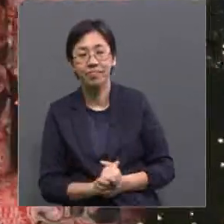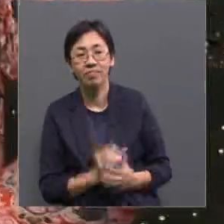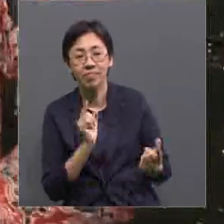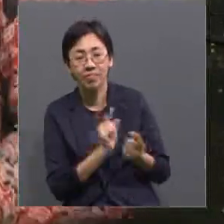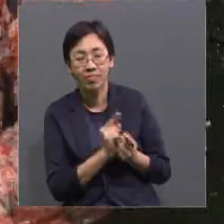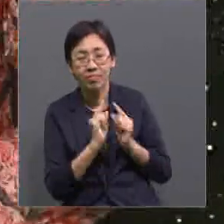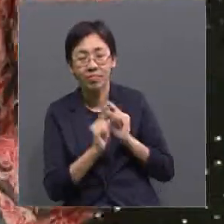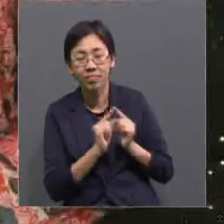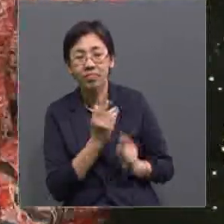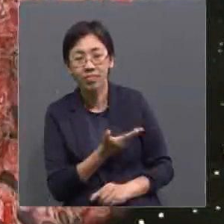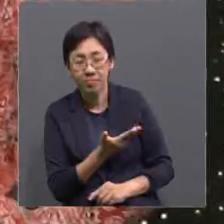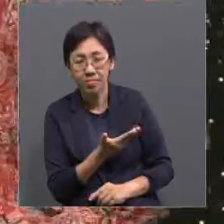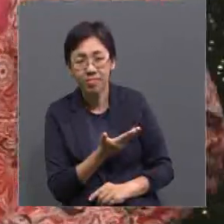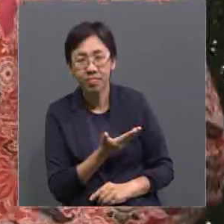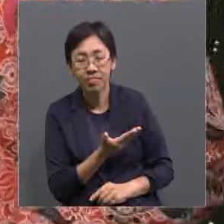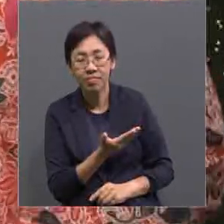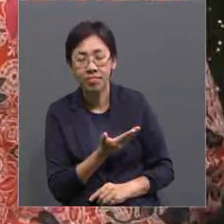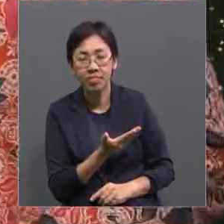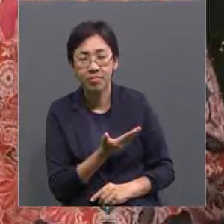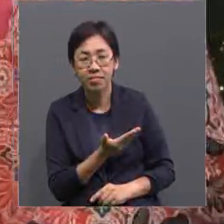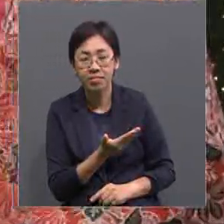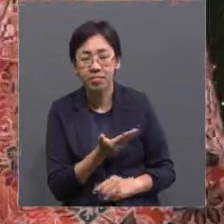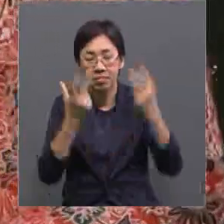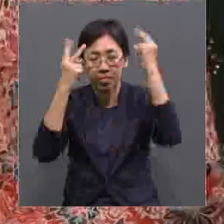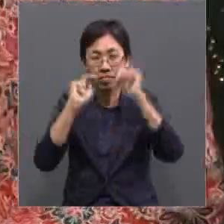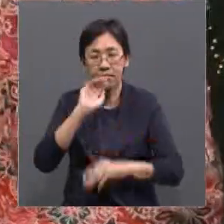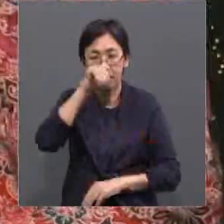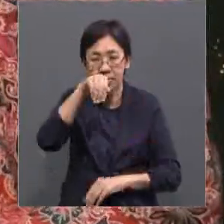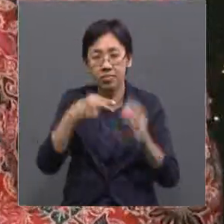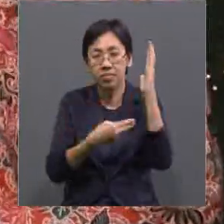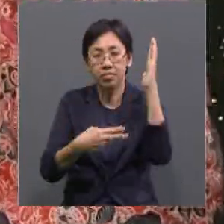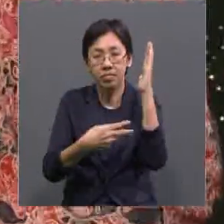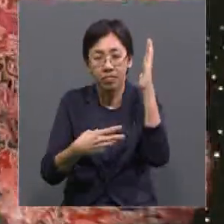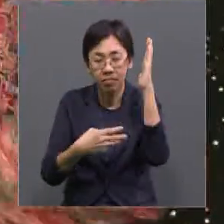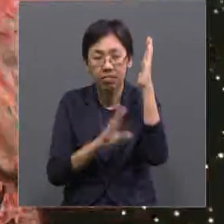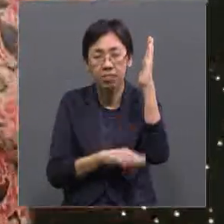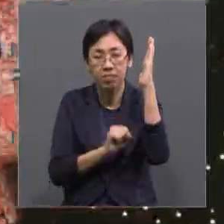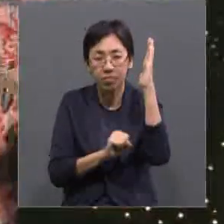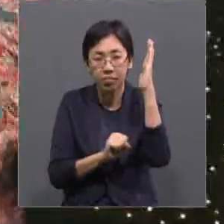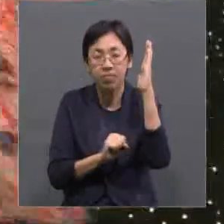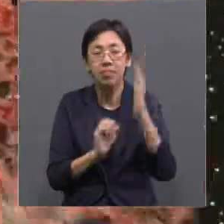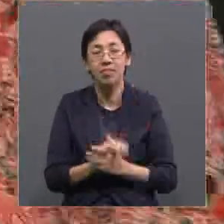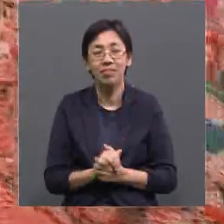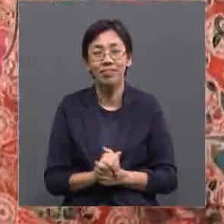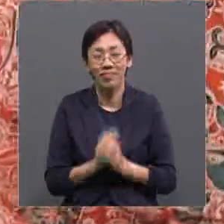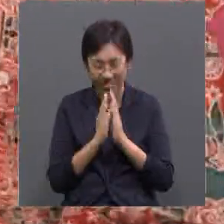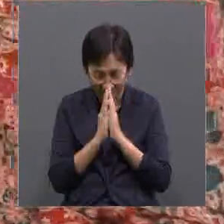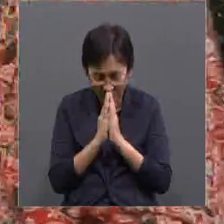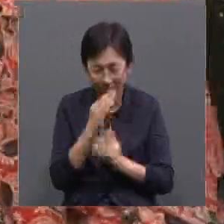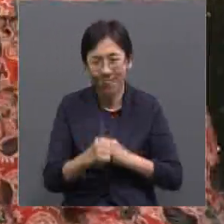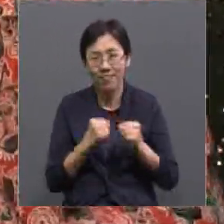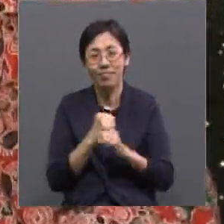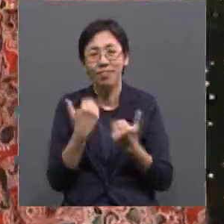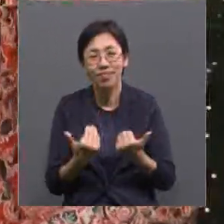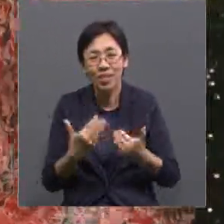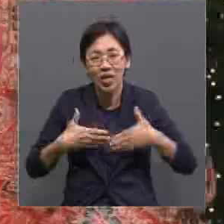ได้รับเกียรติพูดคุยนะคะกับพลตำรวจโทสาครทองมุนีนายกเทศมนตรีนครหาดใหญ่ค่ะท่านคะในปีนี้เนี่ยค่ะเราจะมี